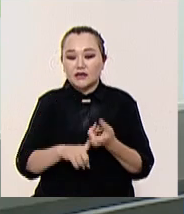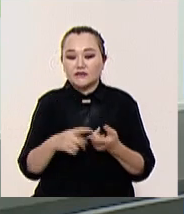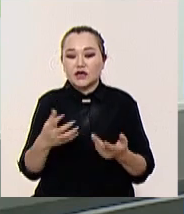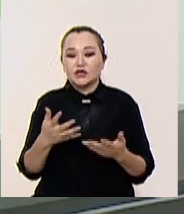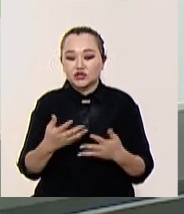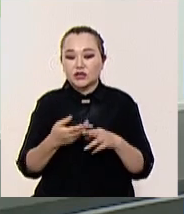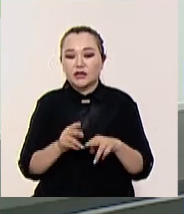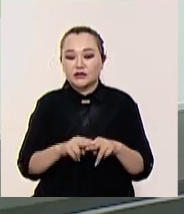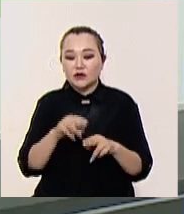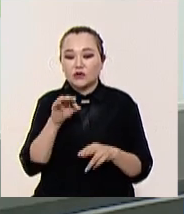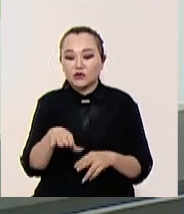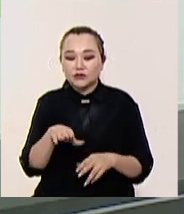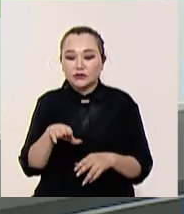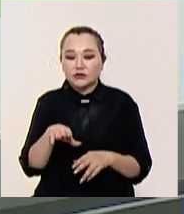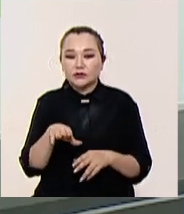от